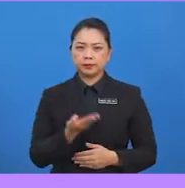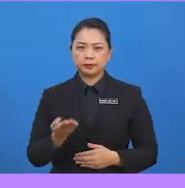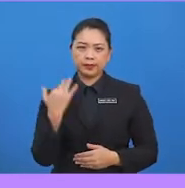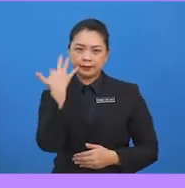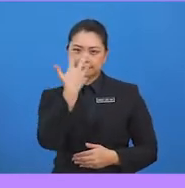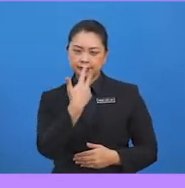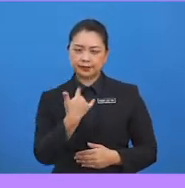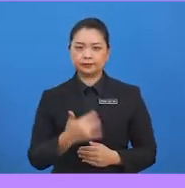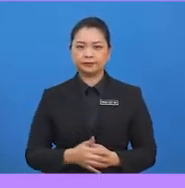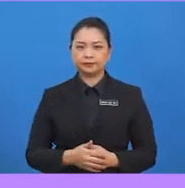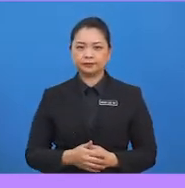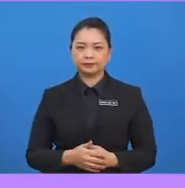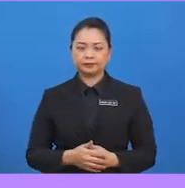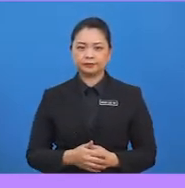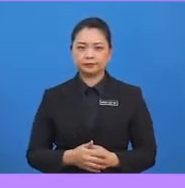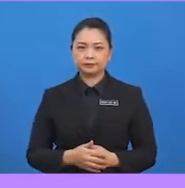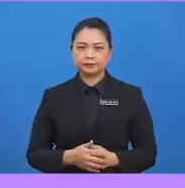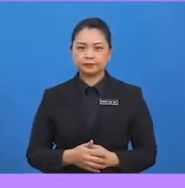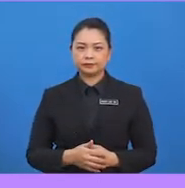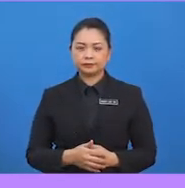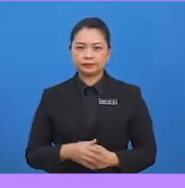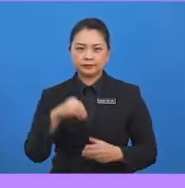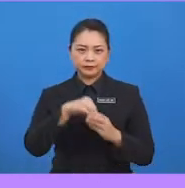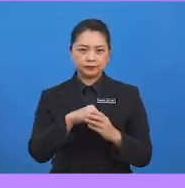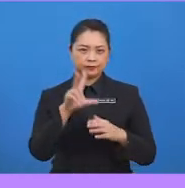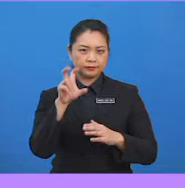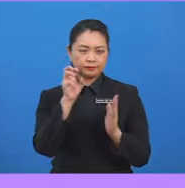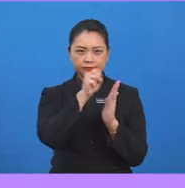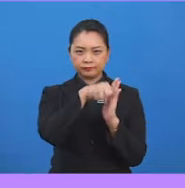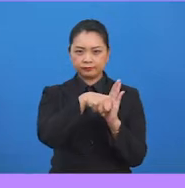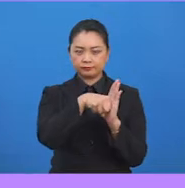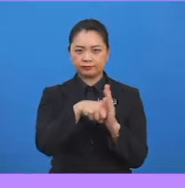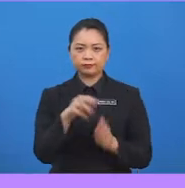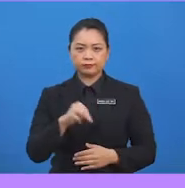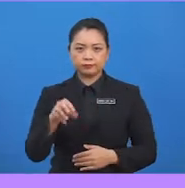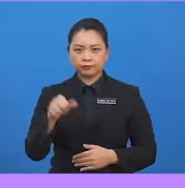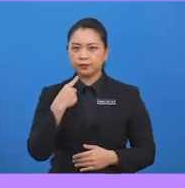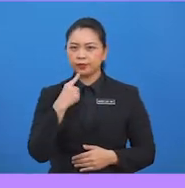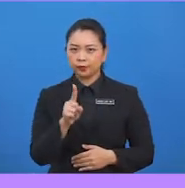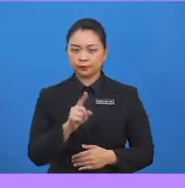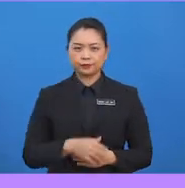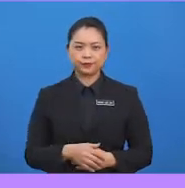perhiasan. Dalam kiraan 30 saat, murid-murid boleh mula menjawab.